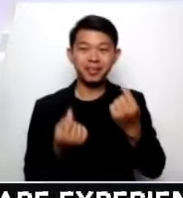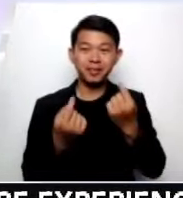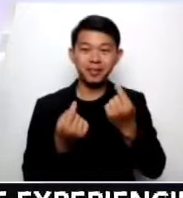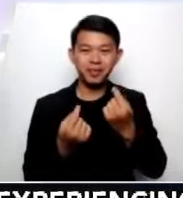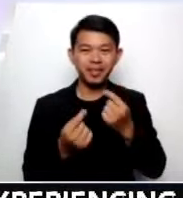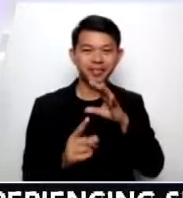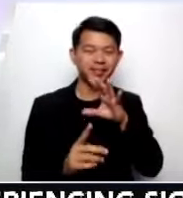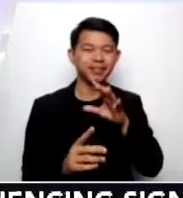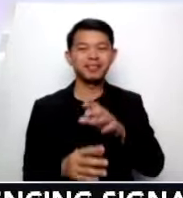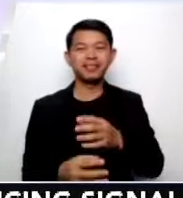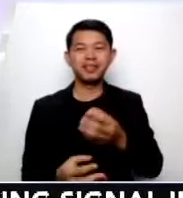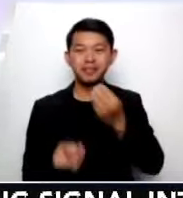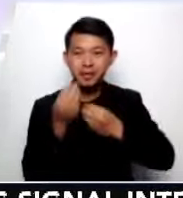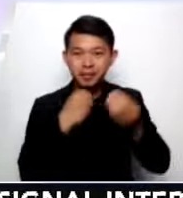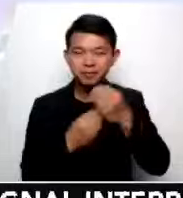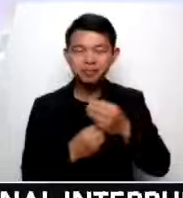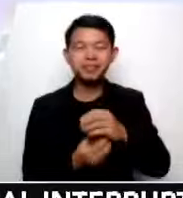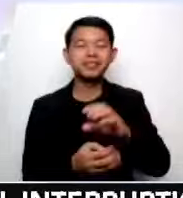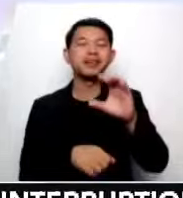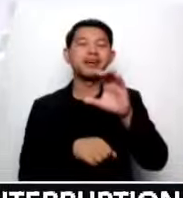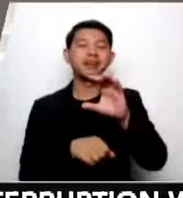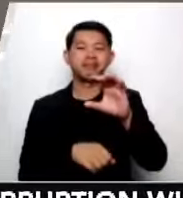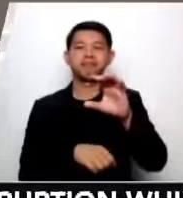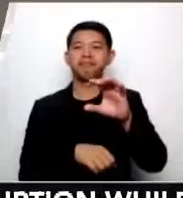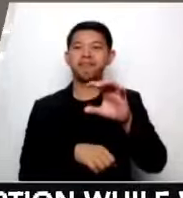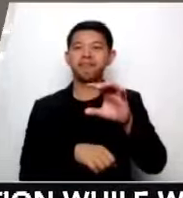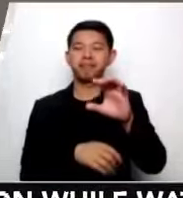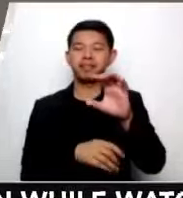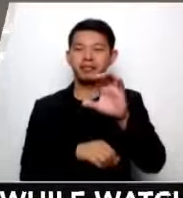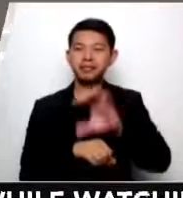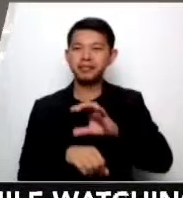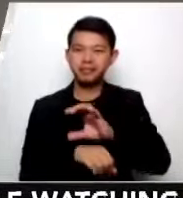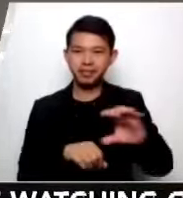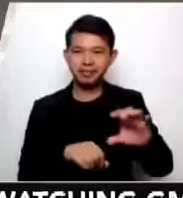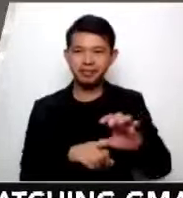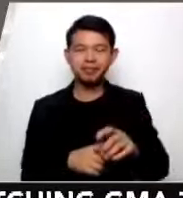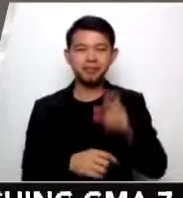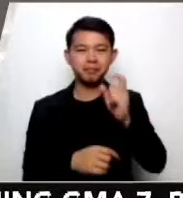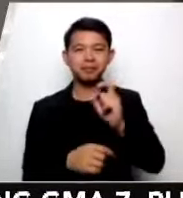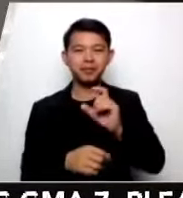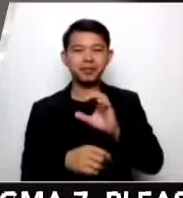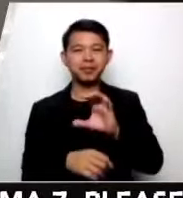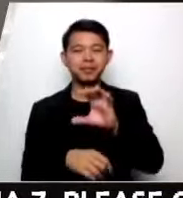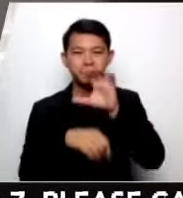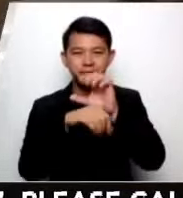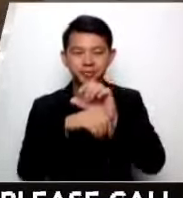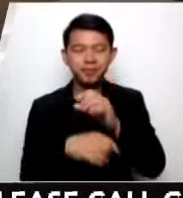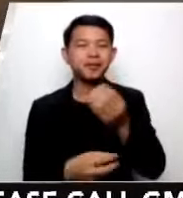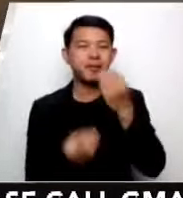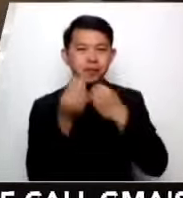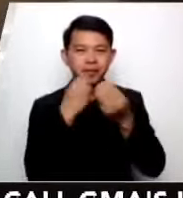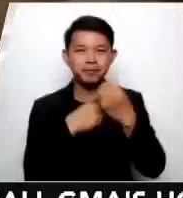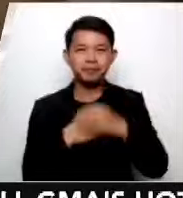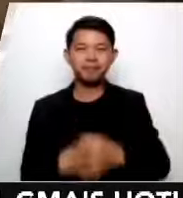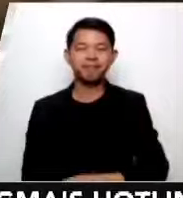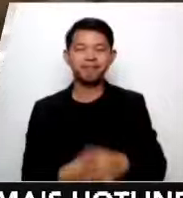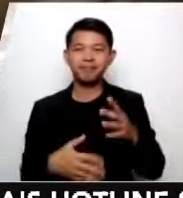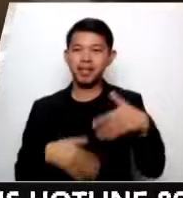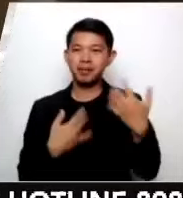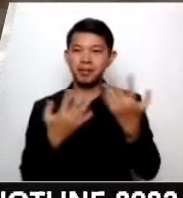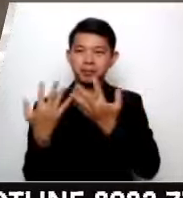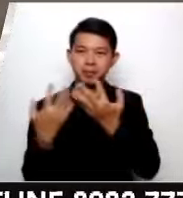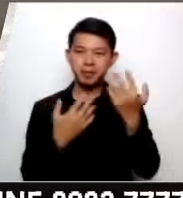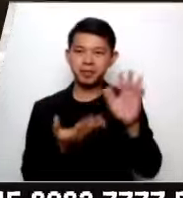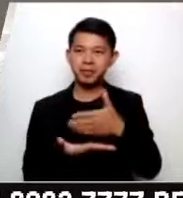cake agad siyang kumag Why not happy birthday to